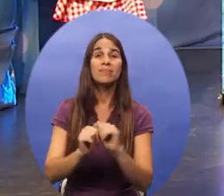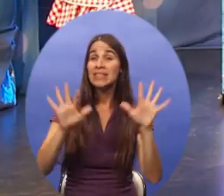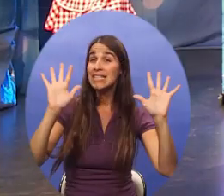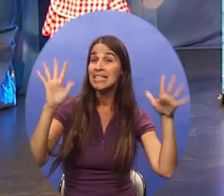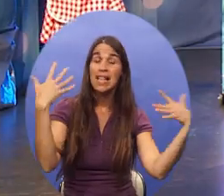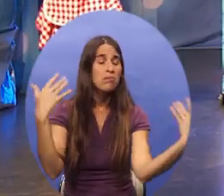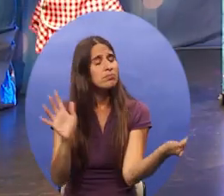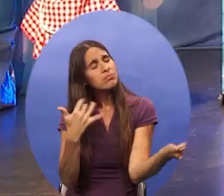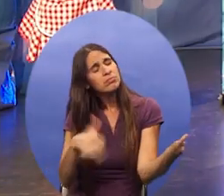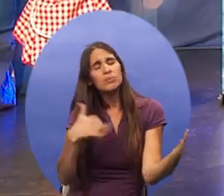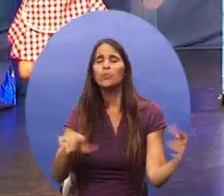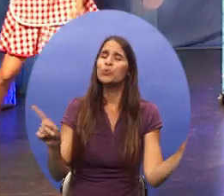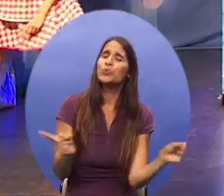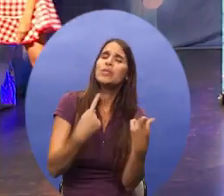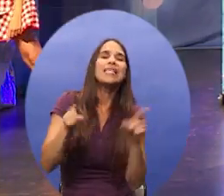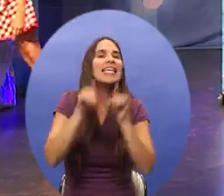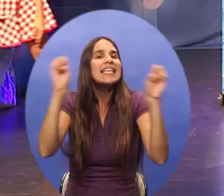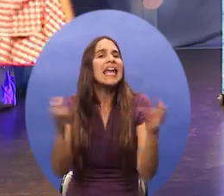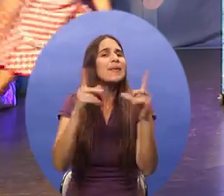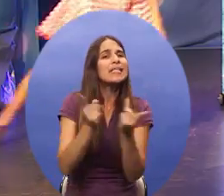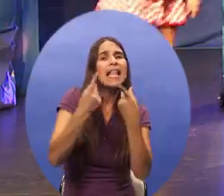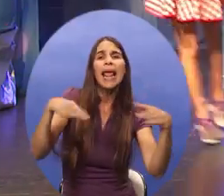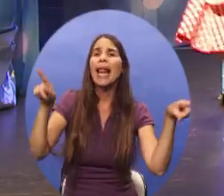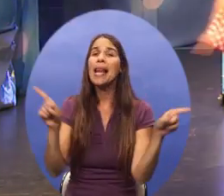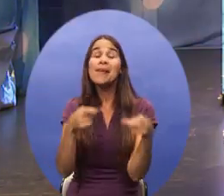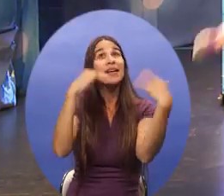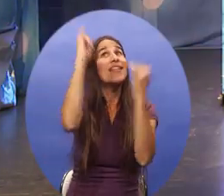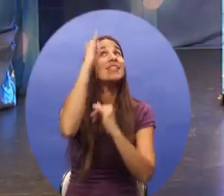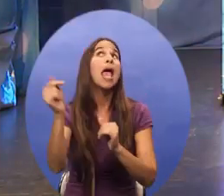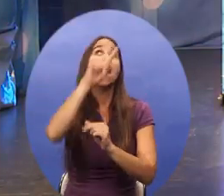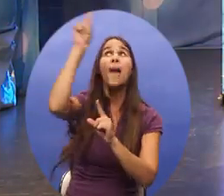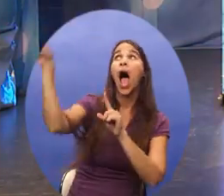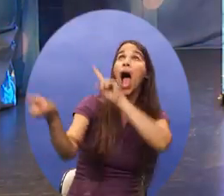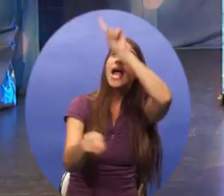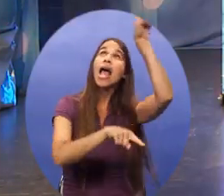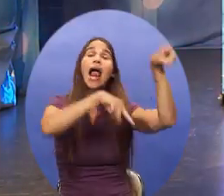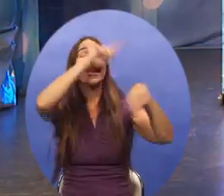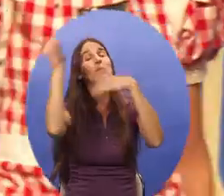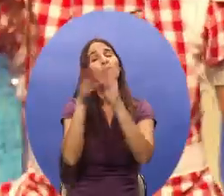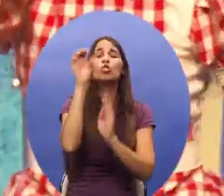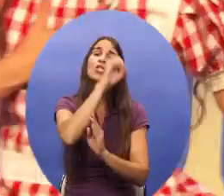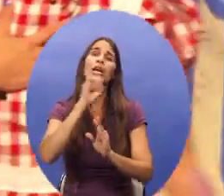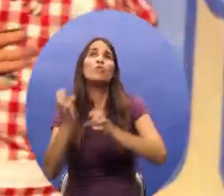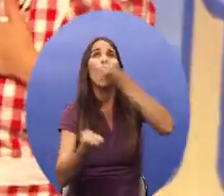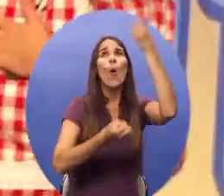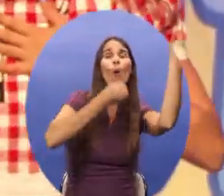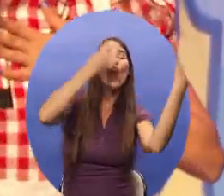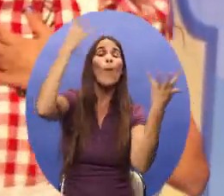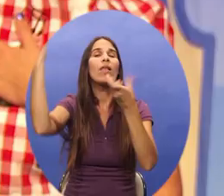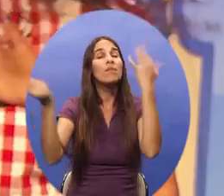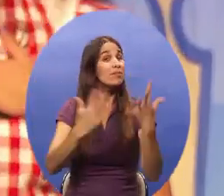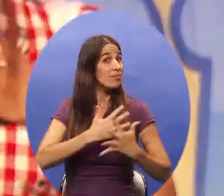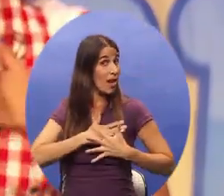בידיים ריקודים, זה קסם הצליים, נצייר מעגלים עם השירים אשר עולים, זה בלב